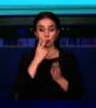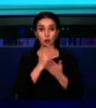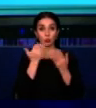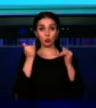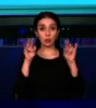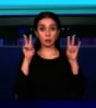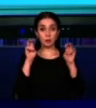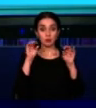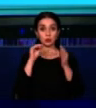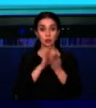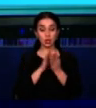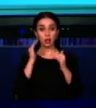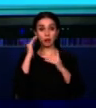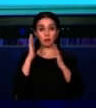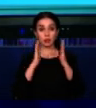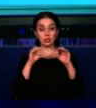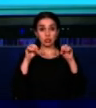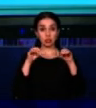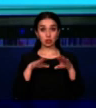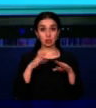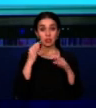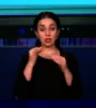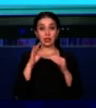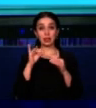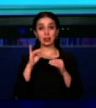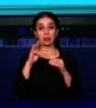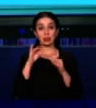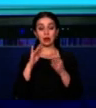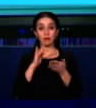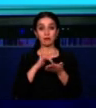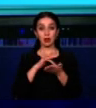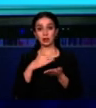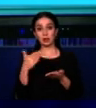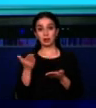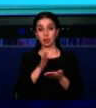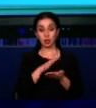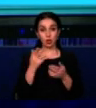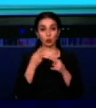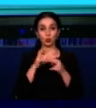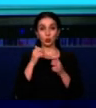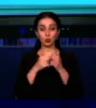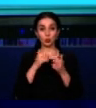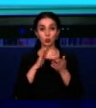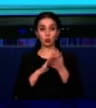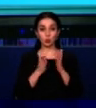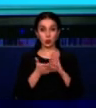oling, kvadrat tengsizliklarini yechishning intervallar usuli.